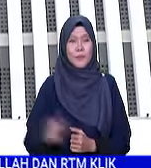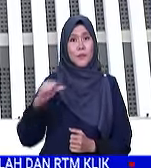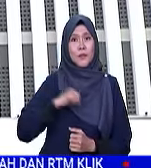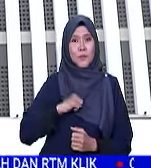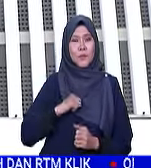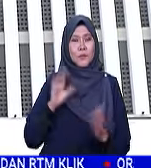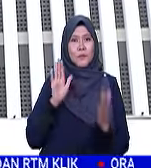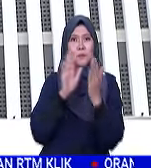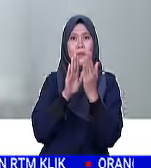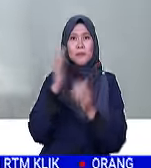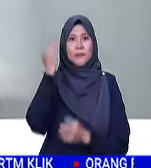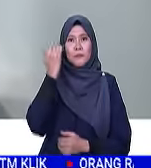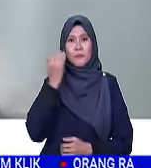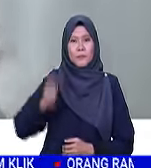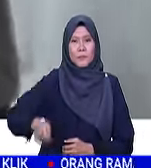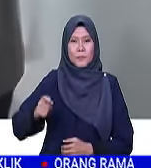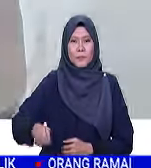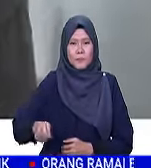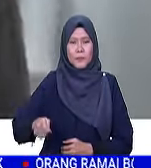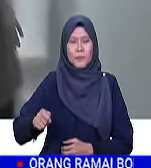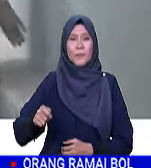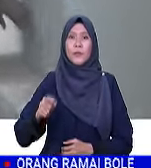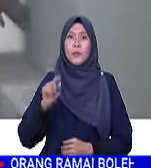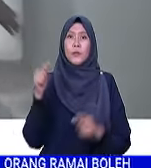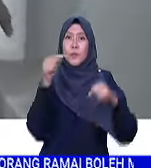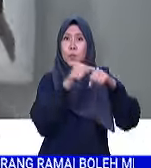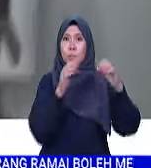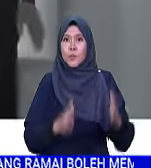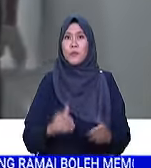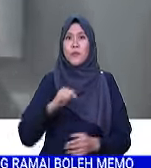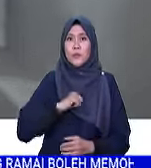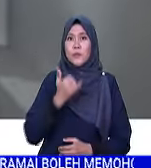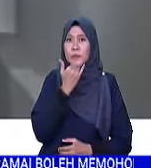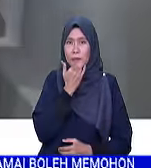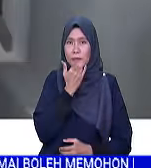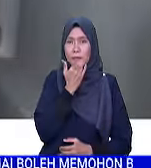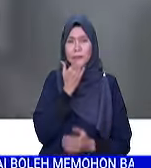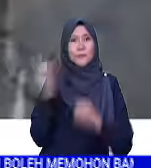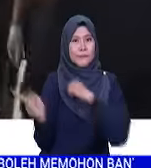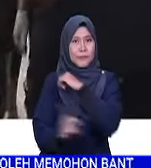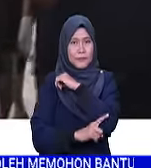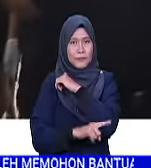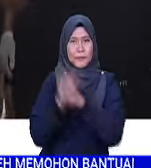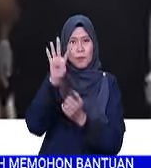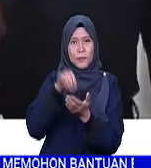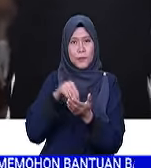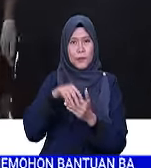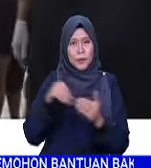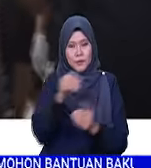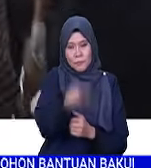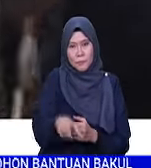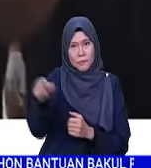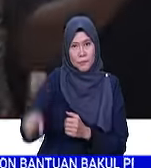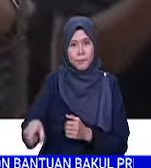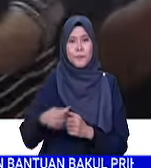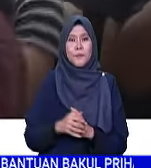Pengakuan dibuat di hadapan Majistret Kamarul Hashimi Rosli. Tertuduh yang mengaku bersalah masing-masing dikenakan denda RM4,000